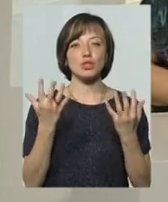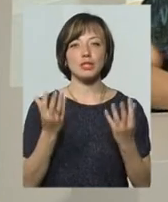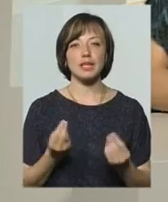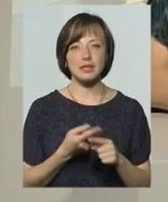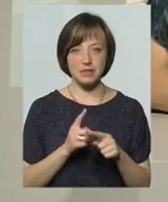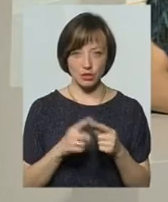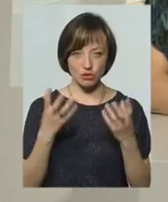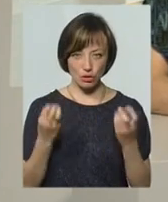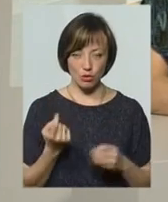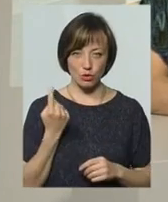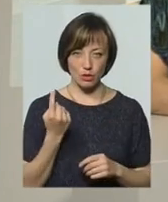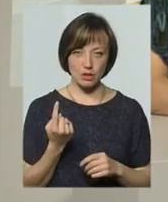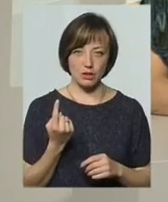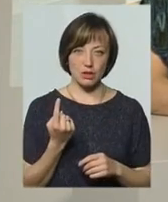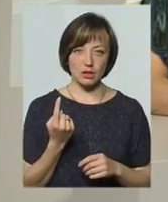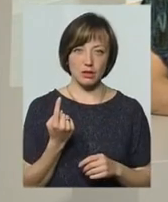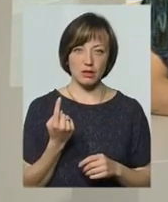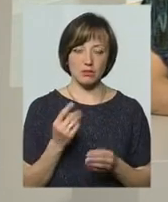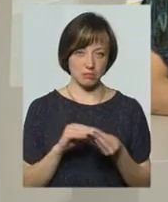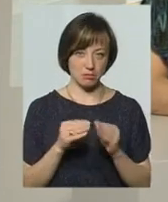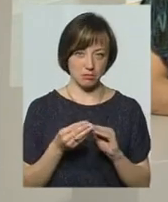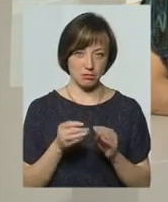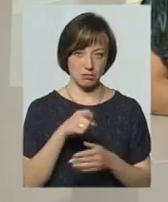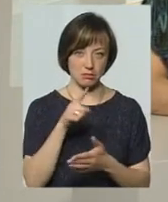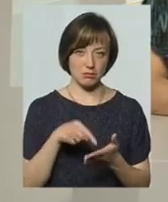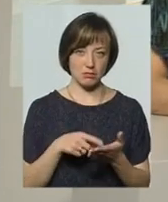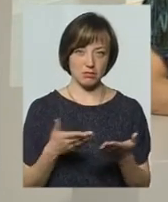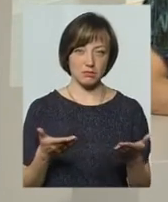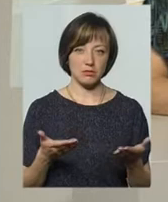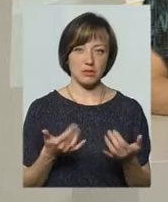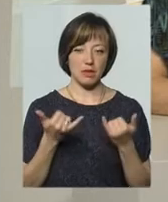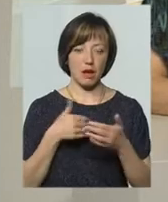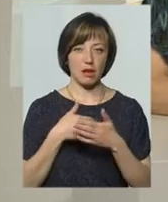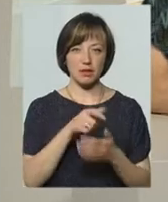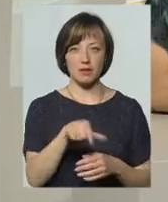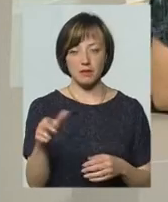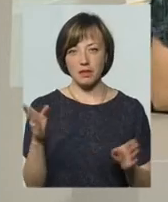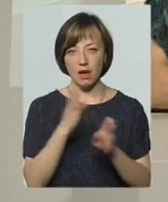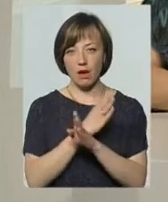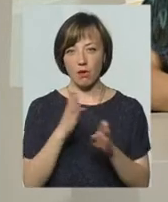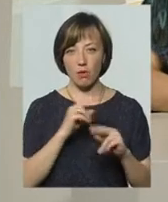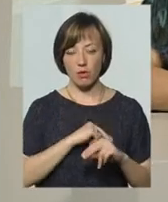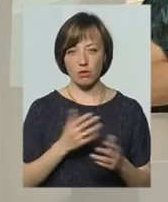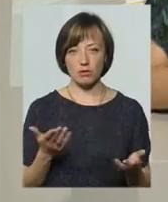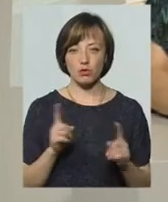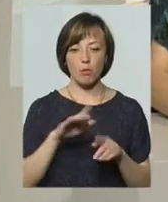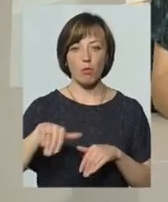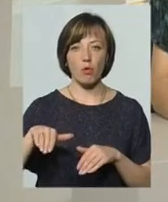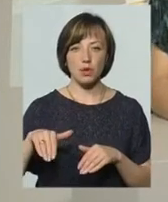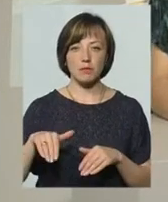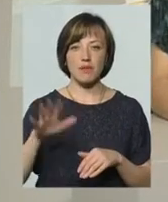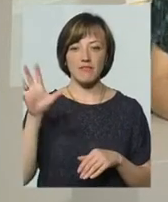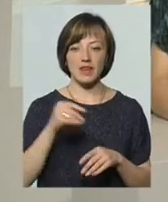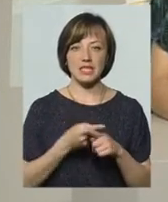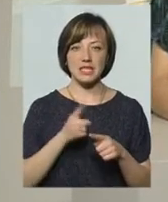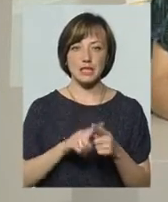це ще один виклик для громадських активістів, для екологів, для того, щоб потім весь